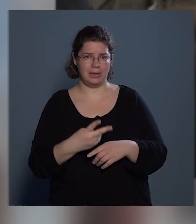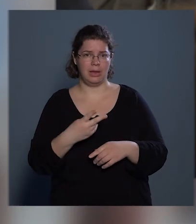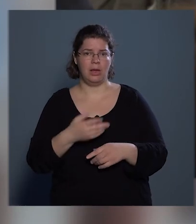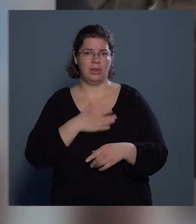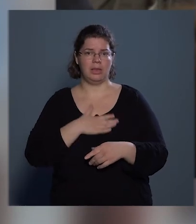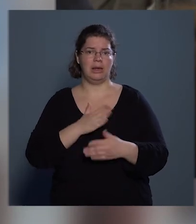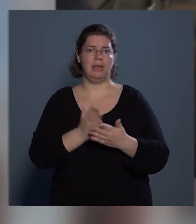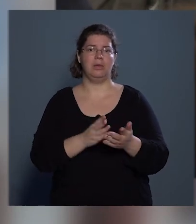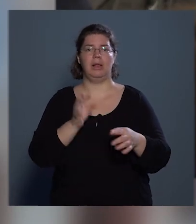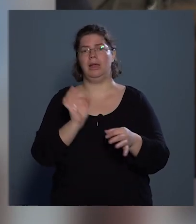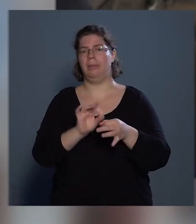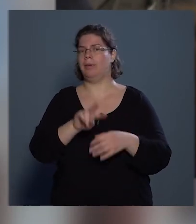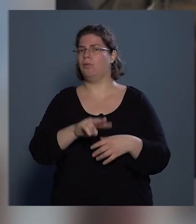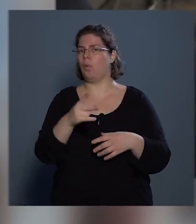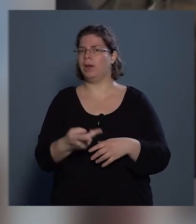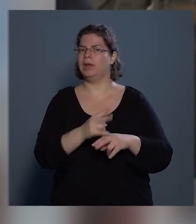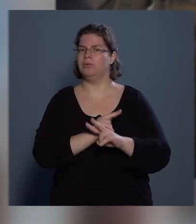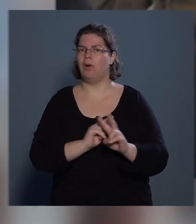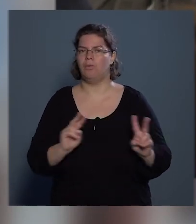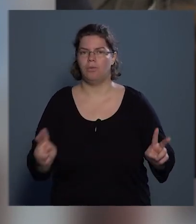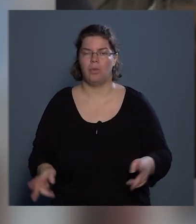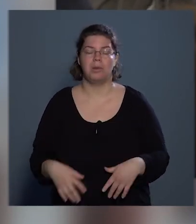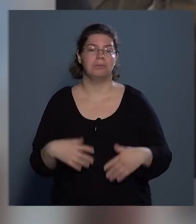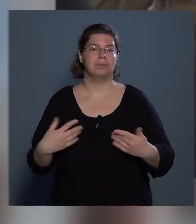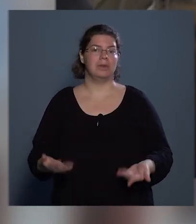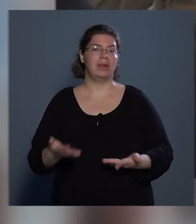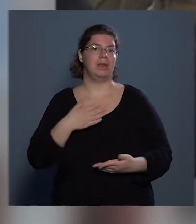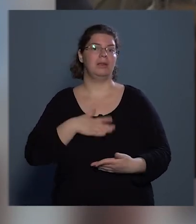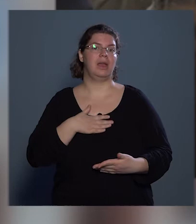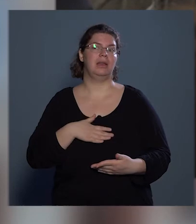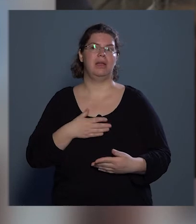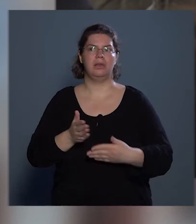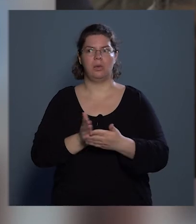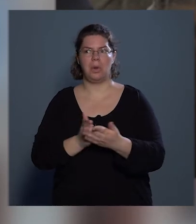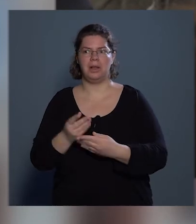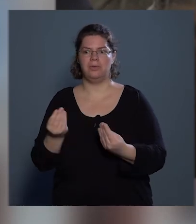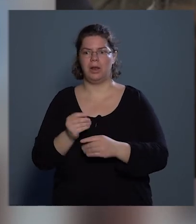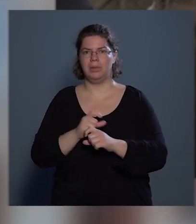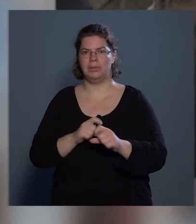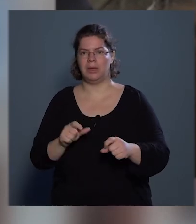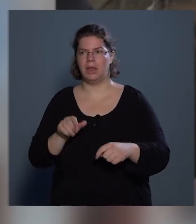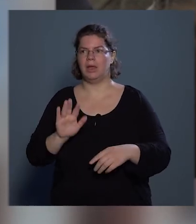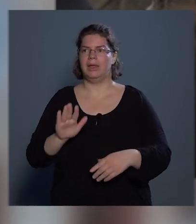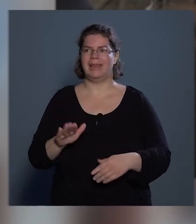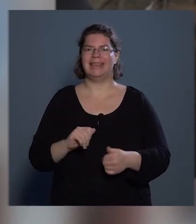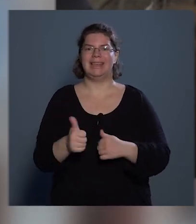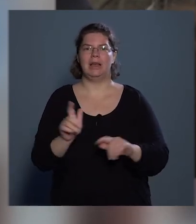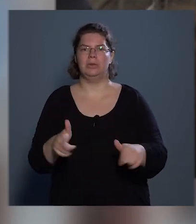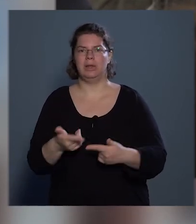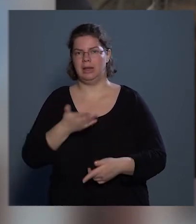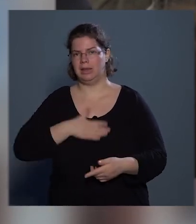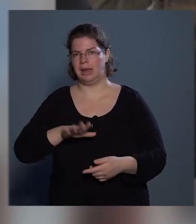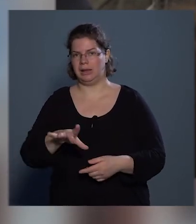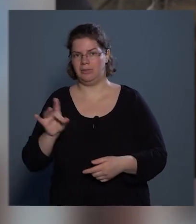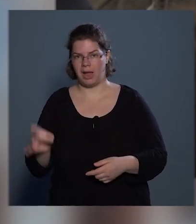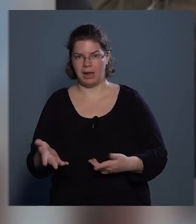ez fordítva van, tehát a szeretett szolgálat valami miatt a számára rendkívül előnytelent szeretné választani.